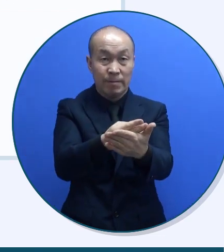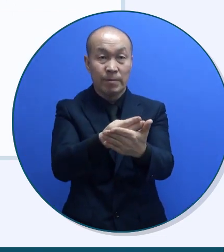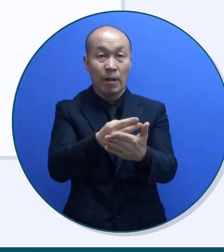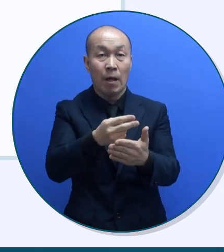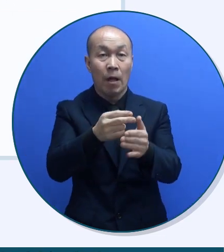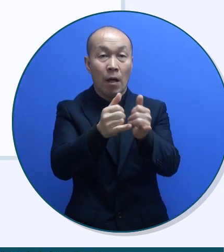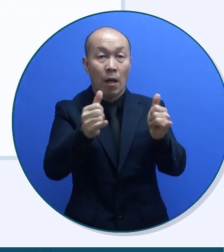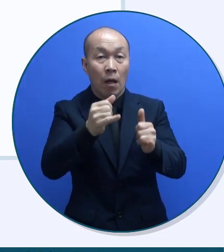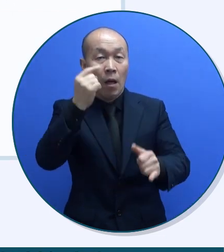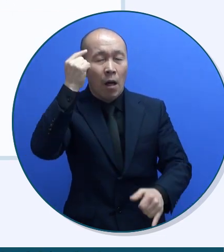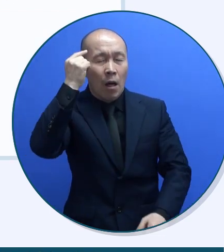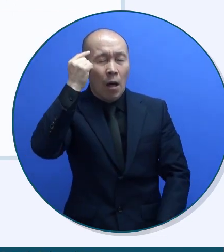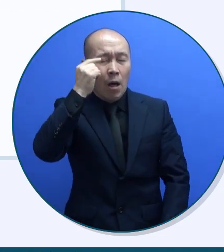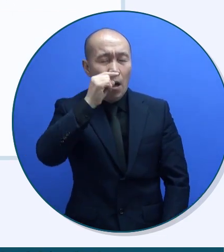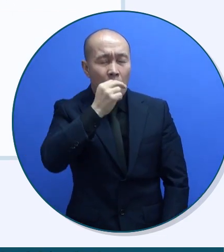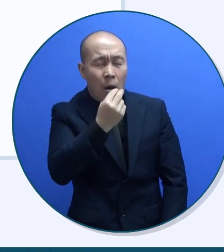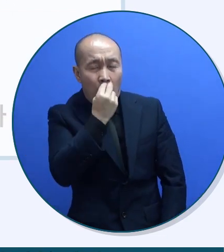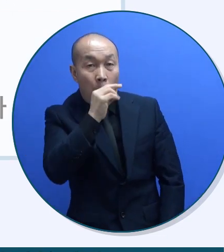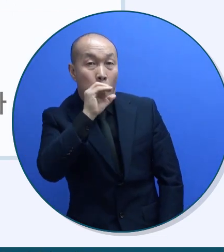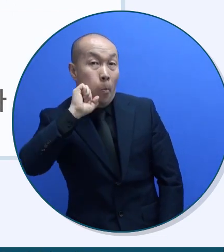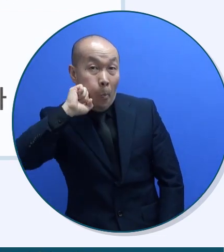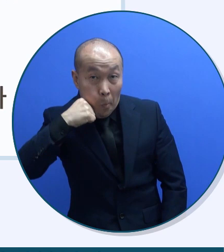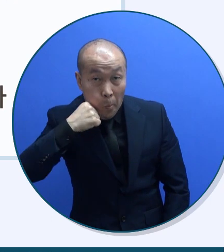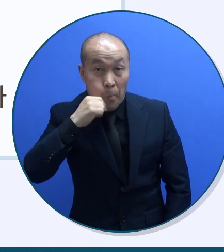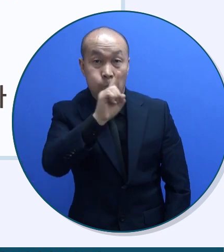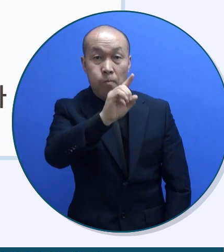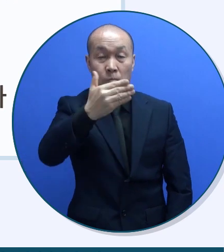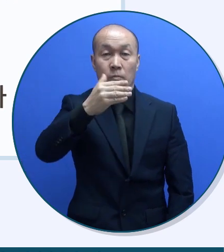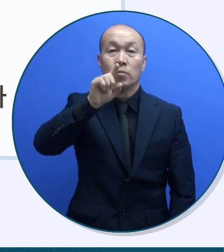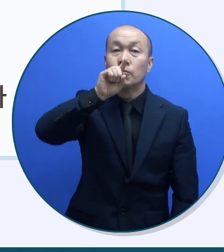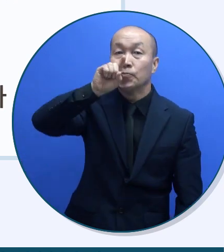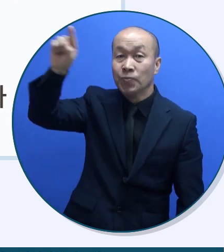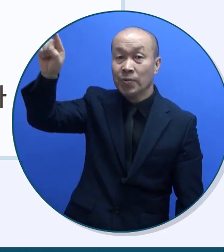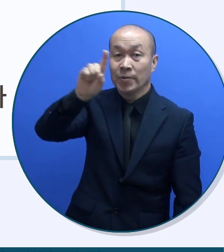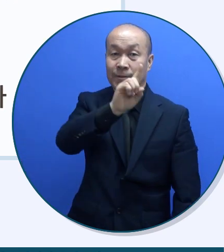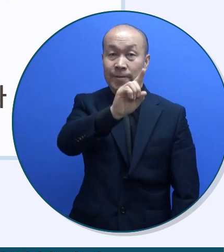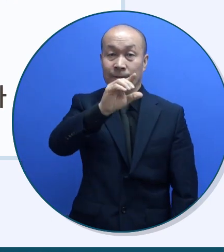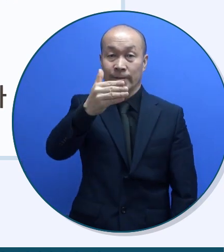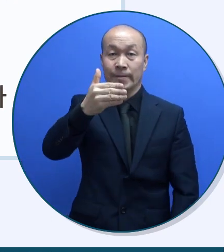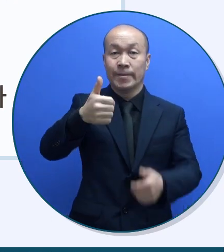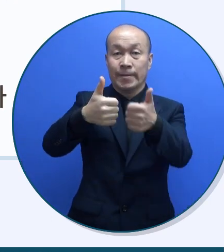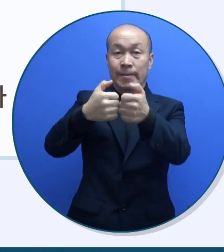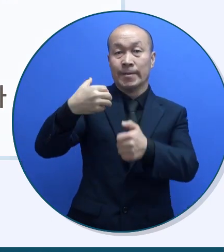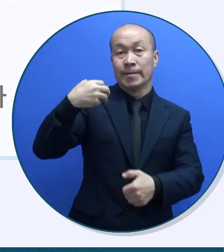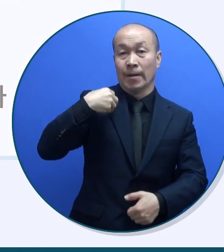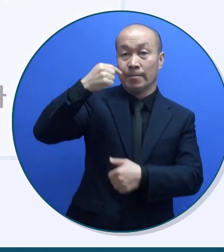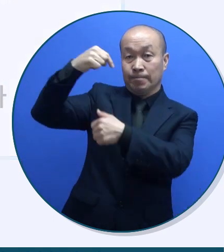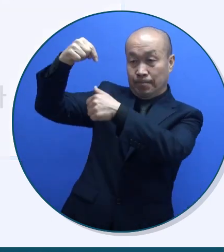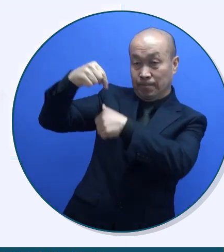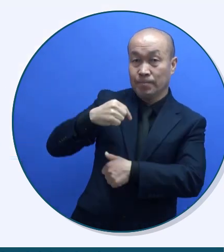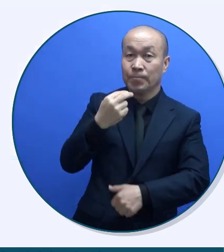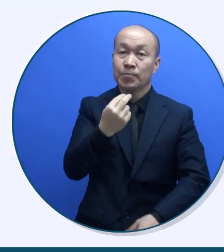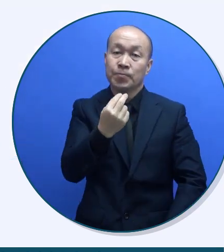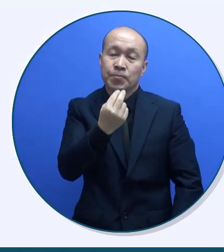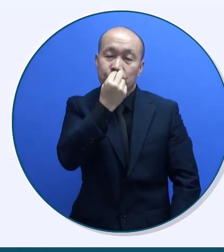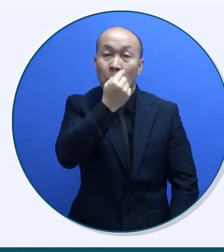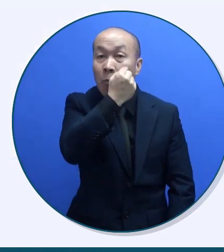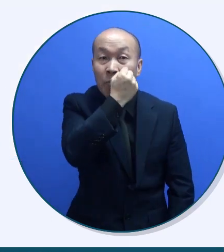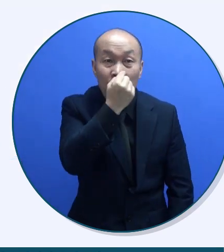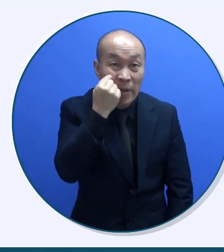의식이 없다면 119에 신고를 하고 119 상담 요원의 지시에 따라 호흡을 확인합니다.